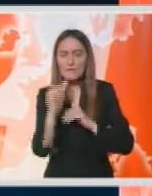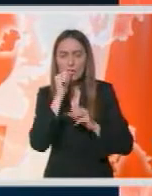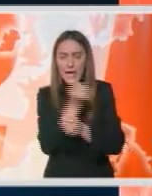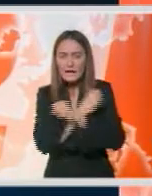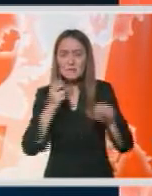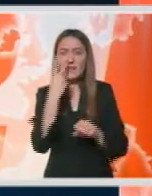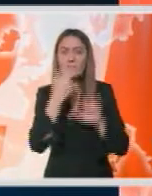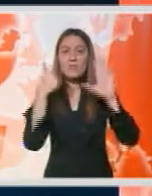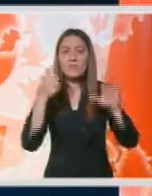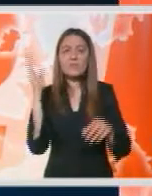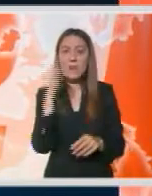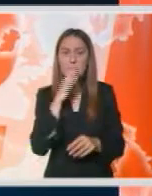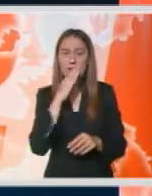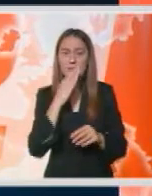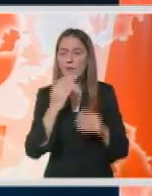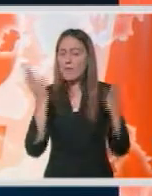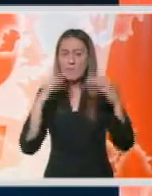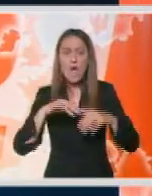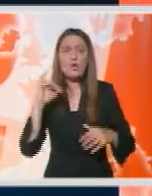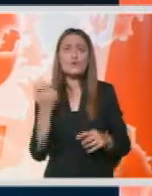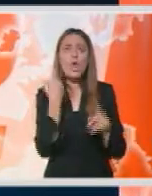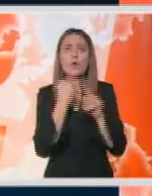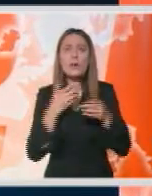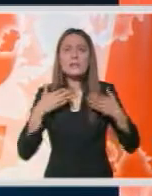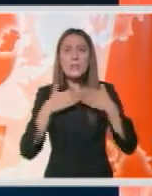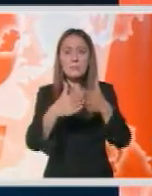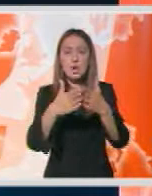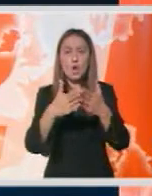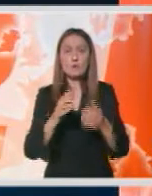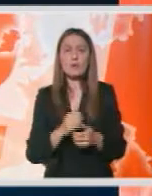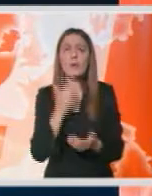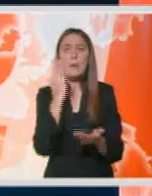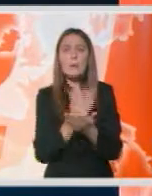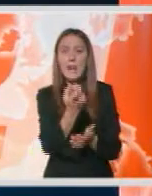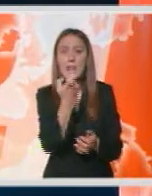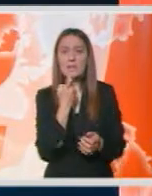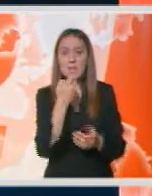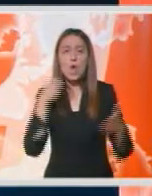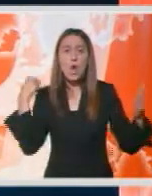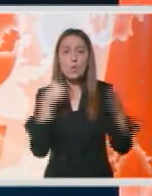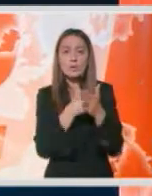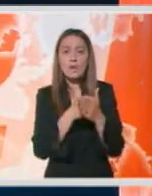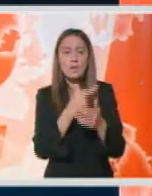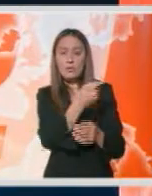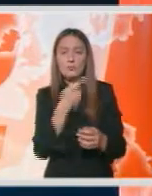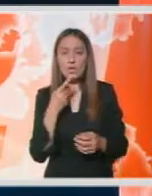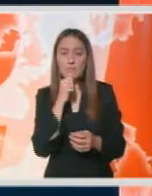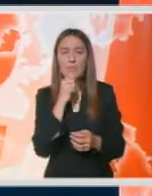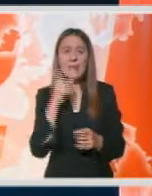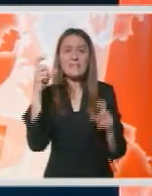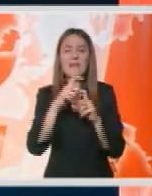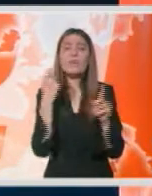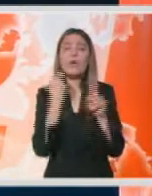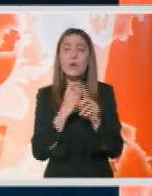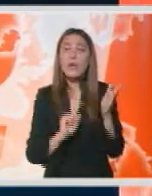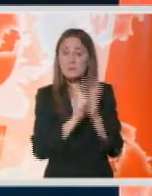je 26. marta razorila južnokorejski brod Cheonan bila izazvana udarom torpeda. Severna Koreja